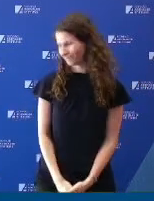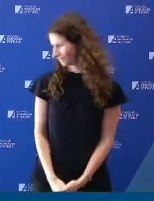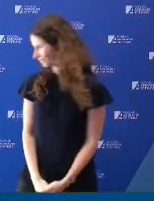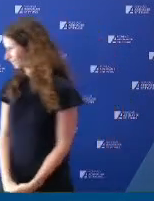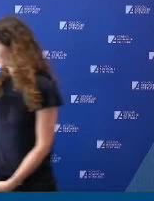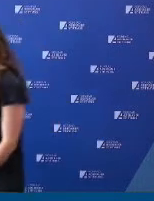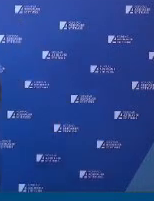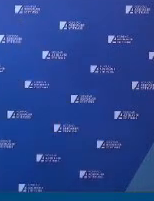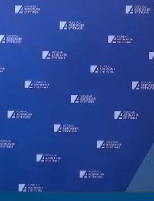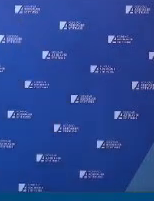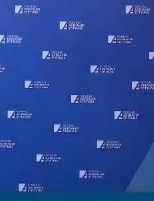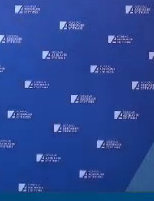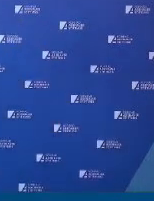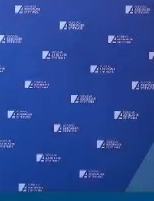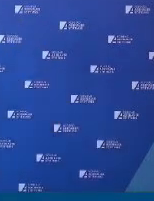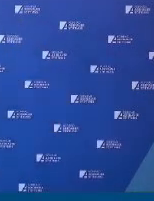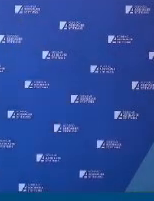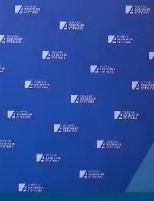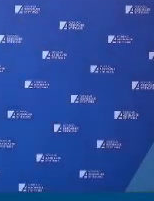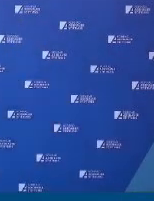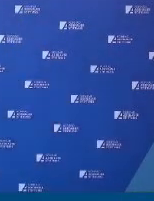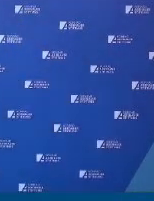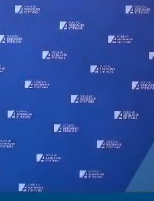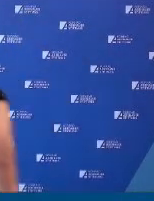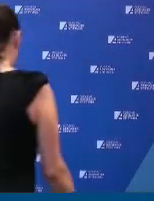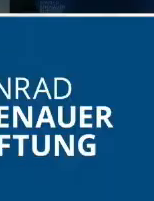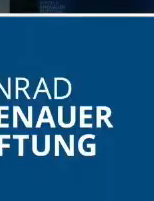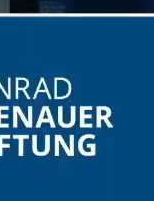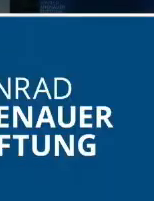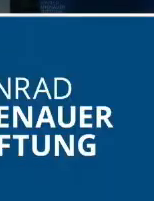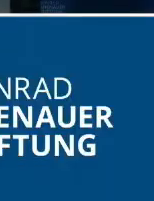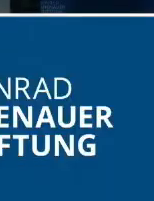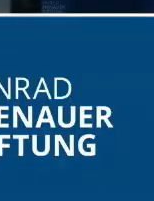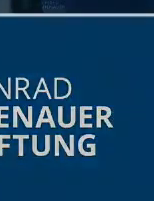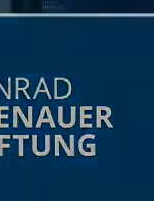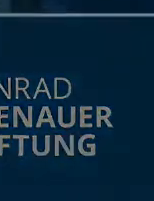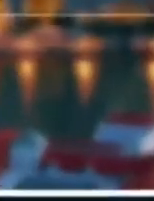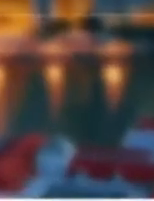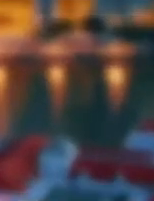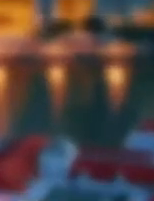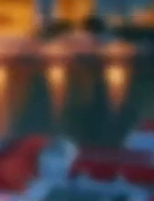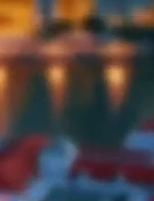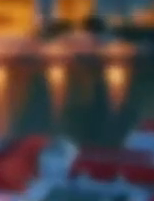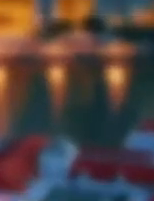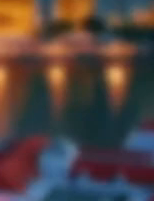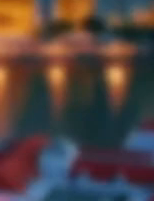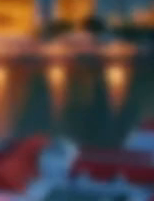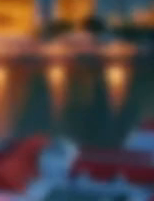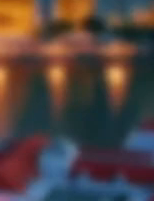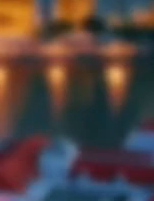Vielen Dank, Wiebke Winter, für das Gespräch. Welcome back to Tropical Singapore. Willkommen zurück.